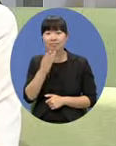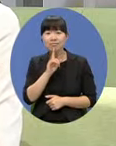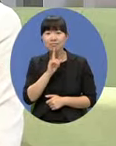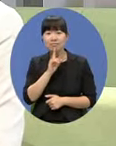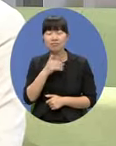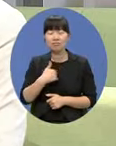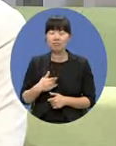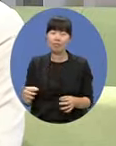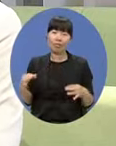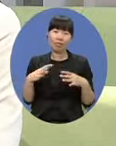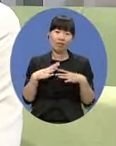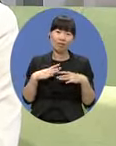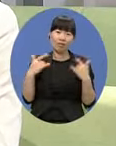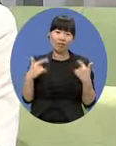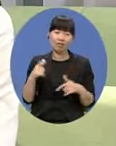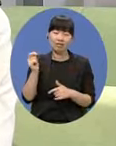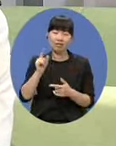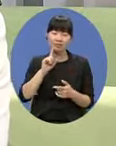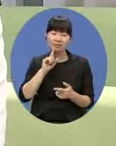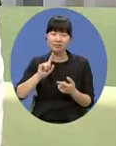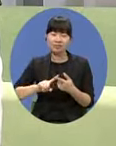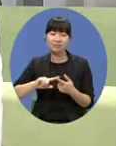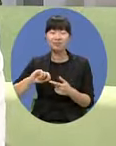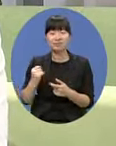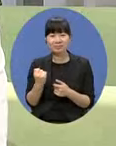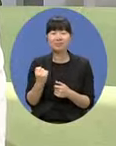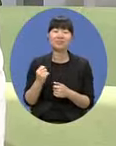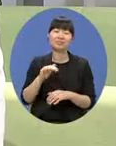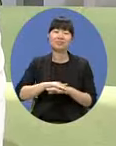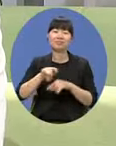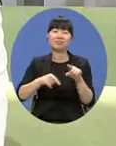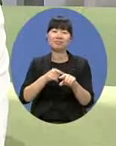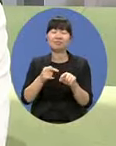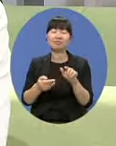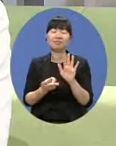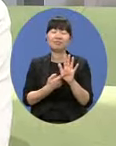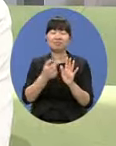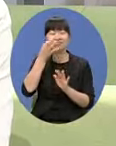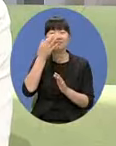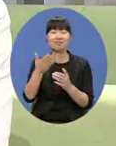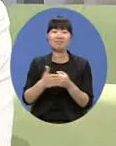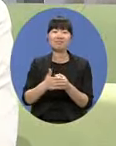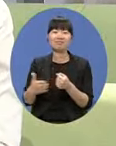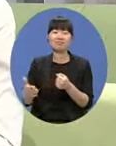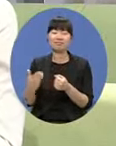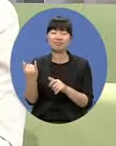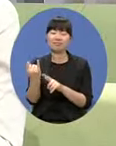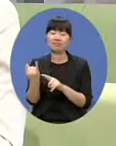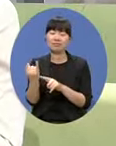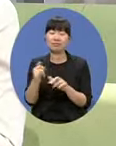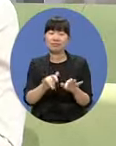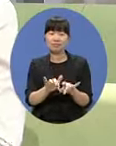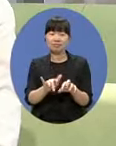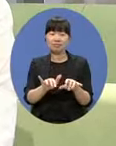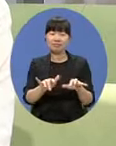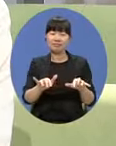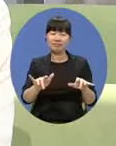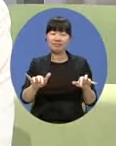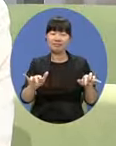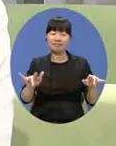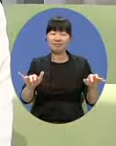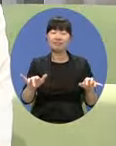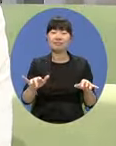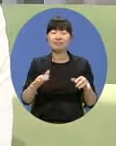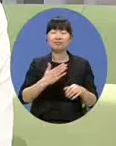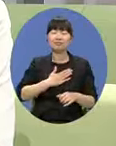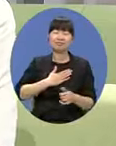놀랐습니다. 제가 늘 강조하는 얘기를 이렇게 그대로 해주셔가지고요. 네. 사실 이제 보영양이가 바로 그건데 피아노를 통해서 감정 조절